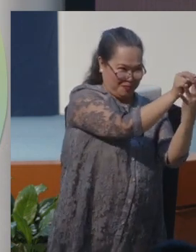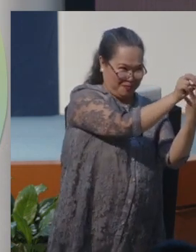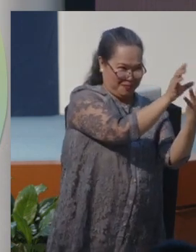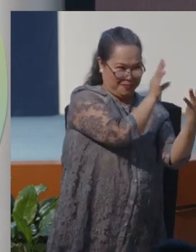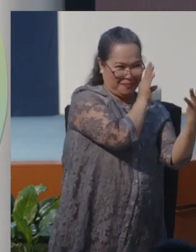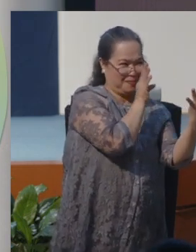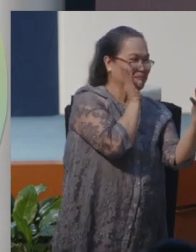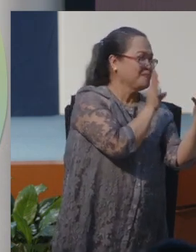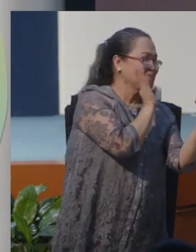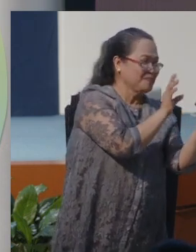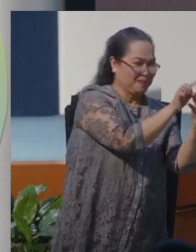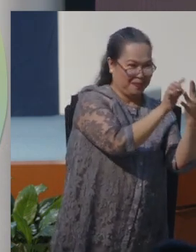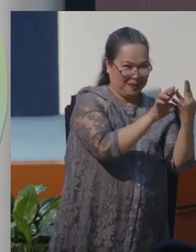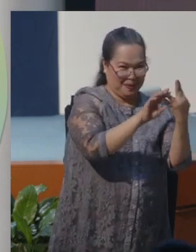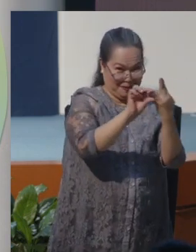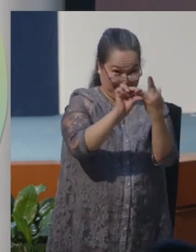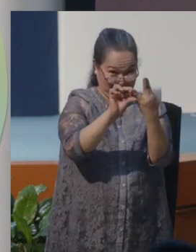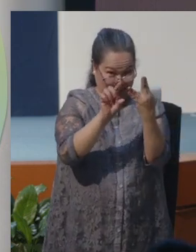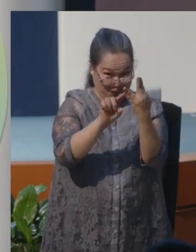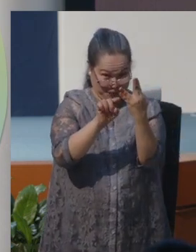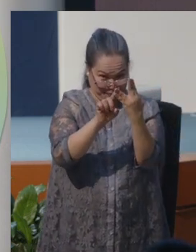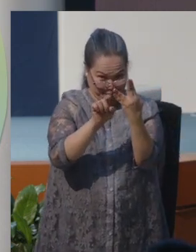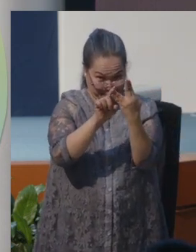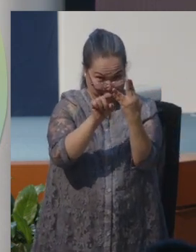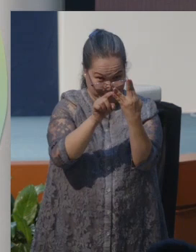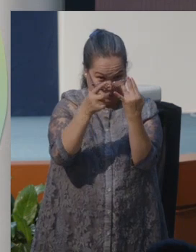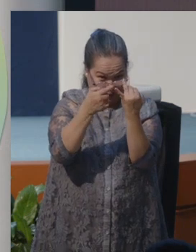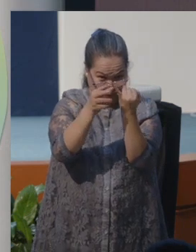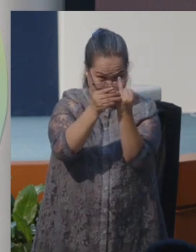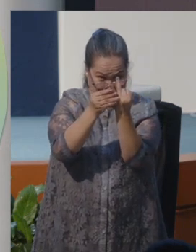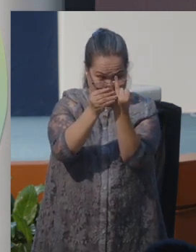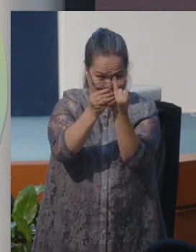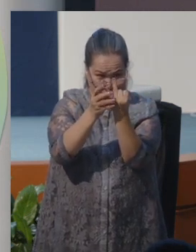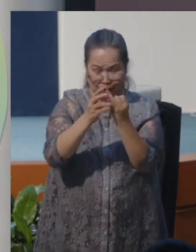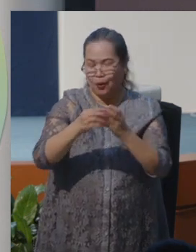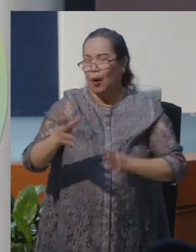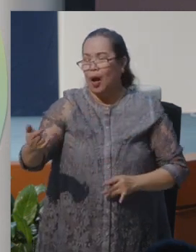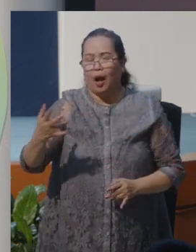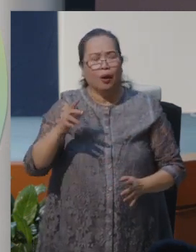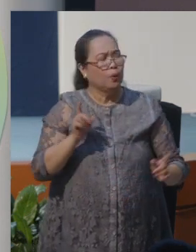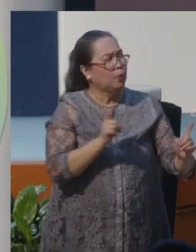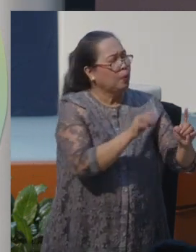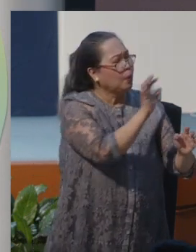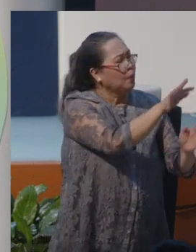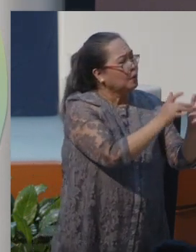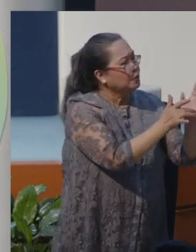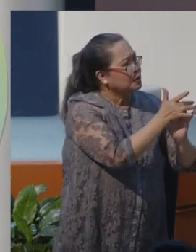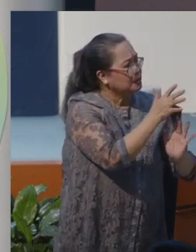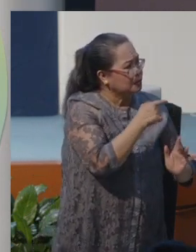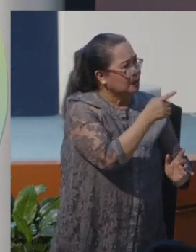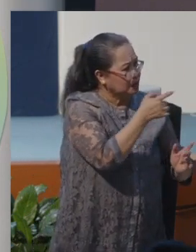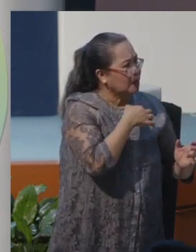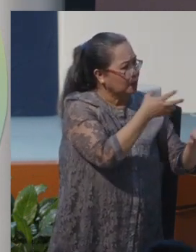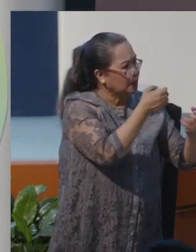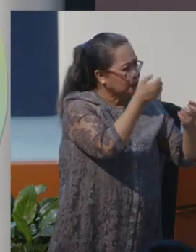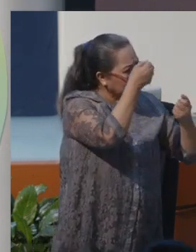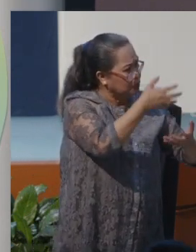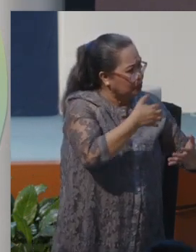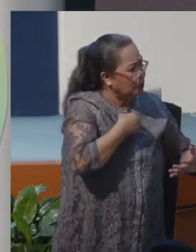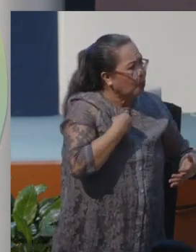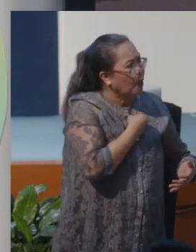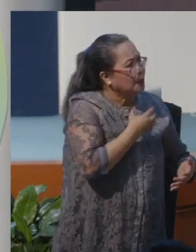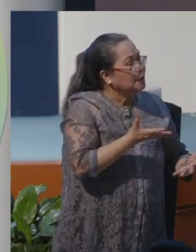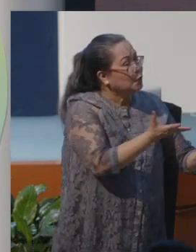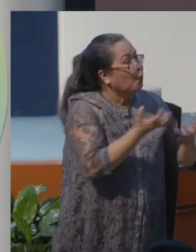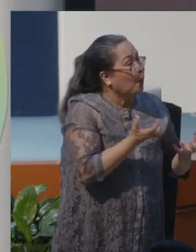10, lumapit sila kay Jesus. Sabi nila, Panginoon, gusto naming gawin ninyo ang aming ninanais. Hindi ba